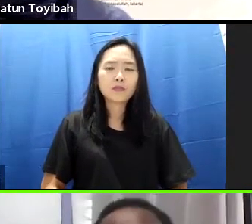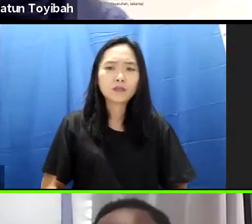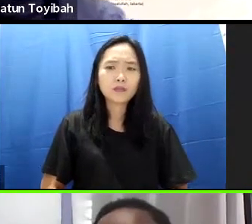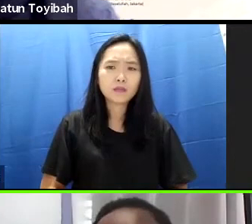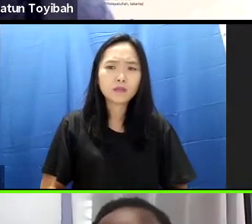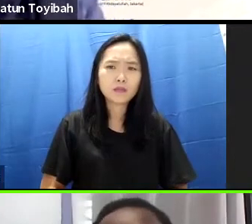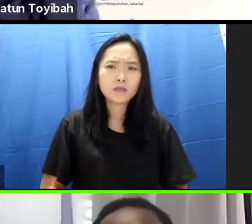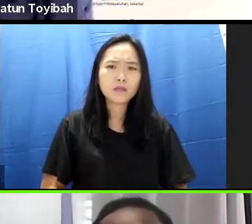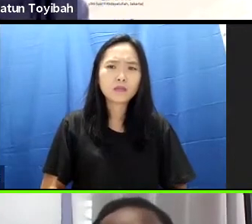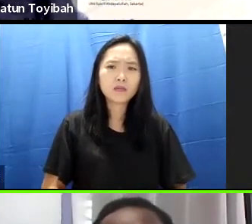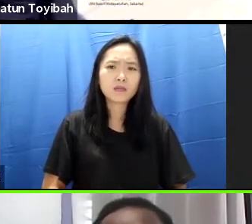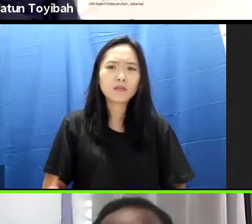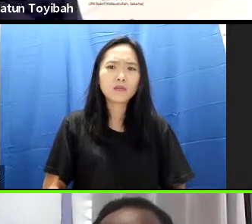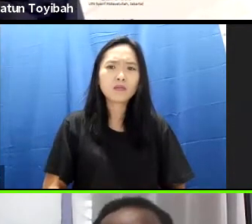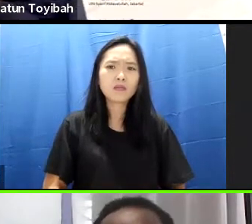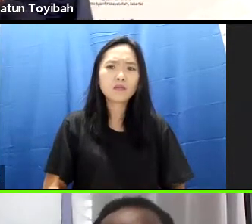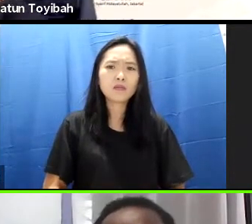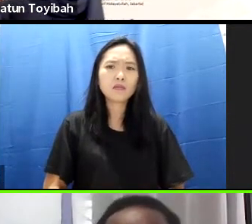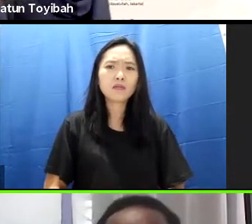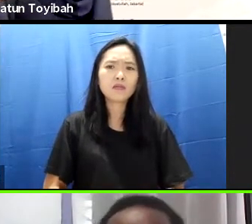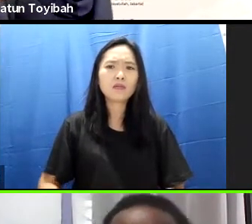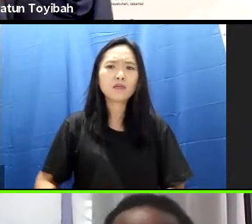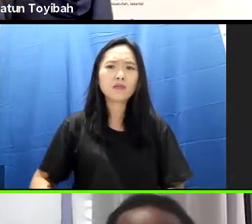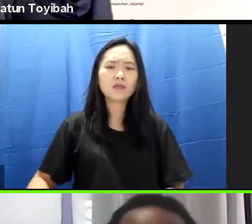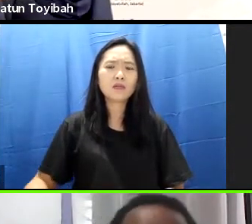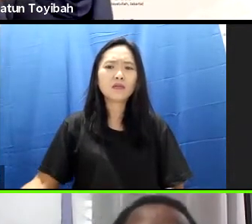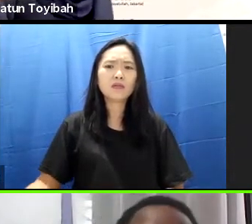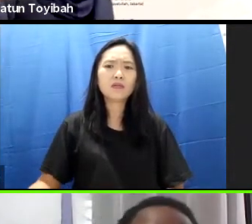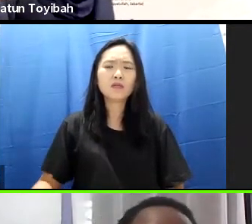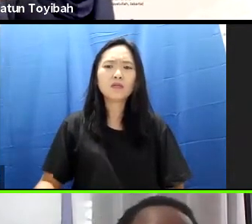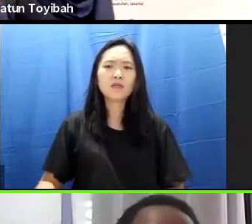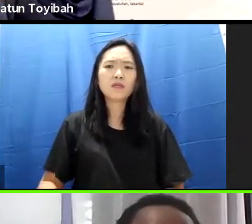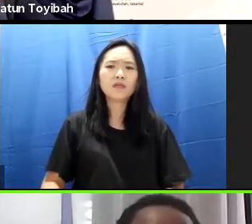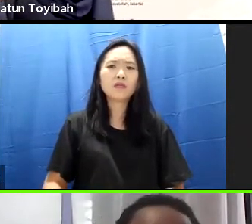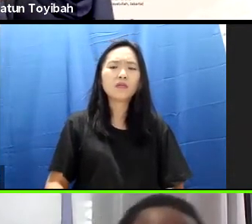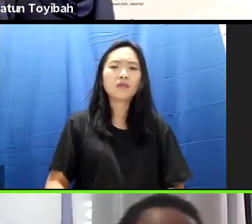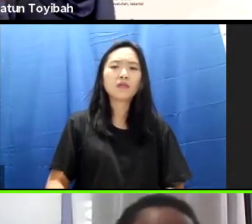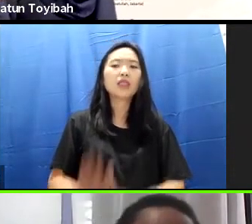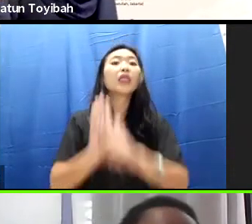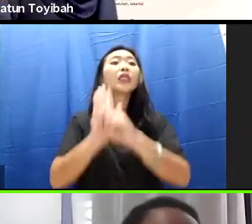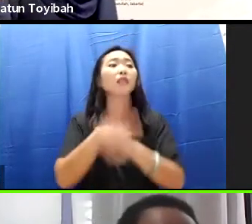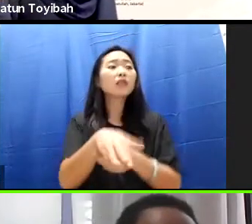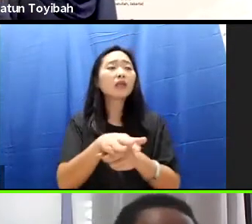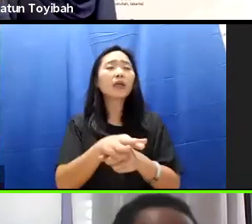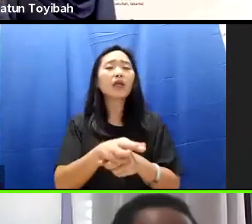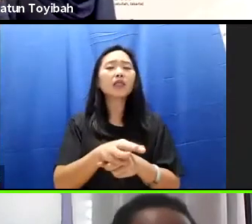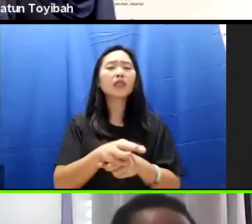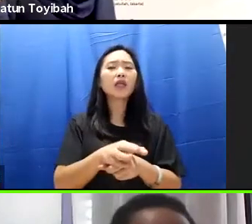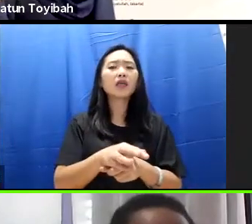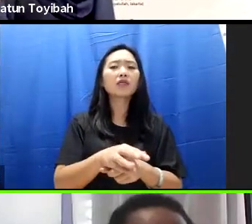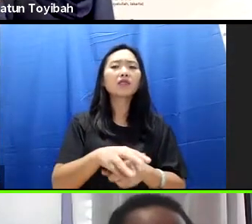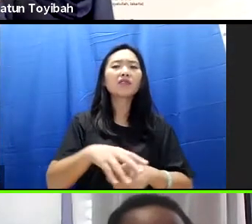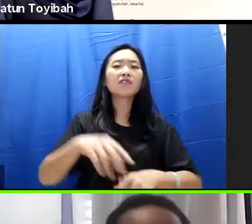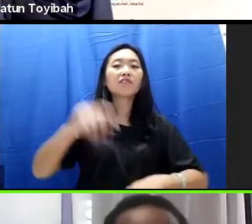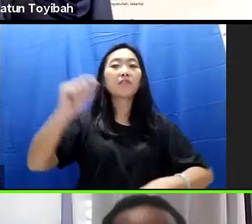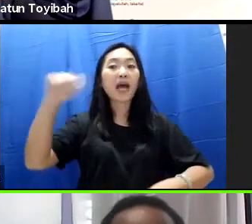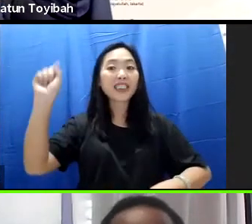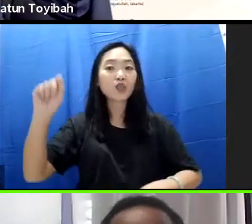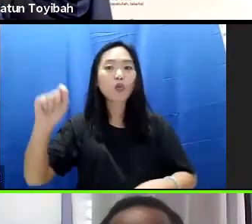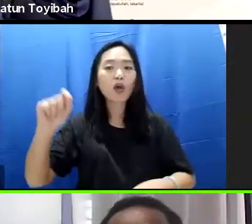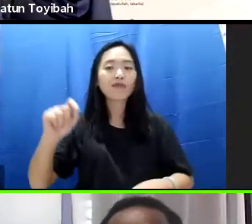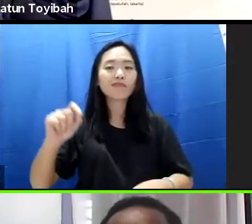mahasiswa saya pikir tidak ada ya, maksudnya perlakuan diskriminatif dari dosen terhadap mahasiswa saya pikir tidak